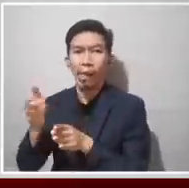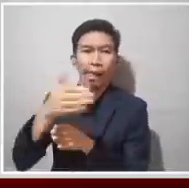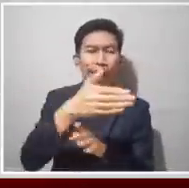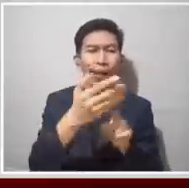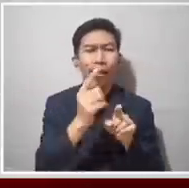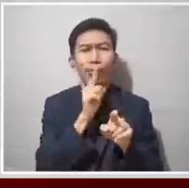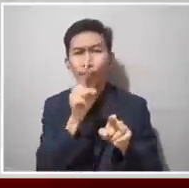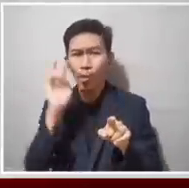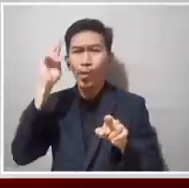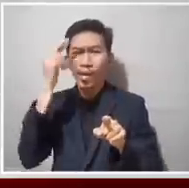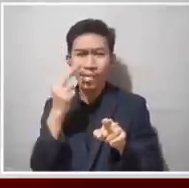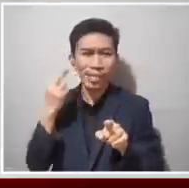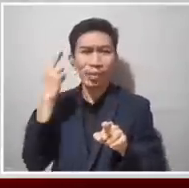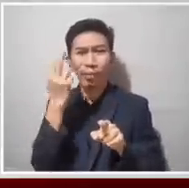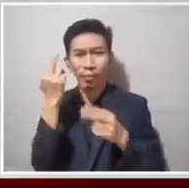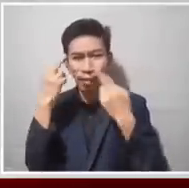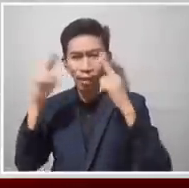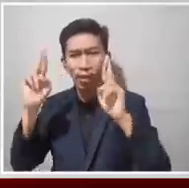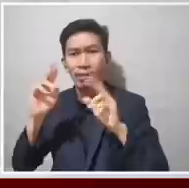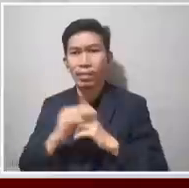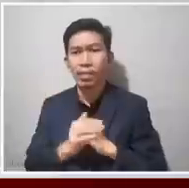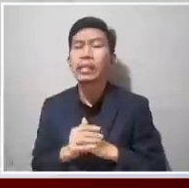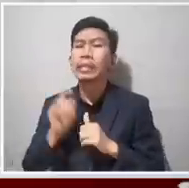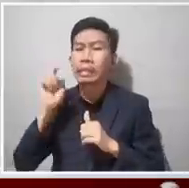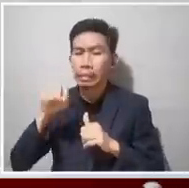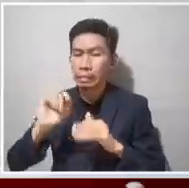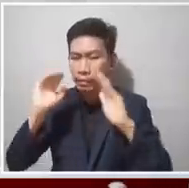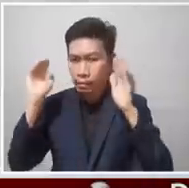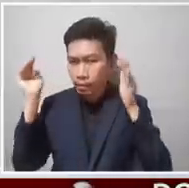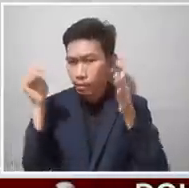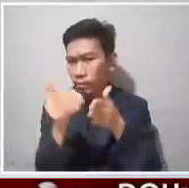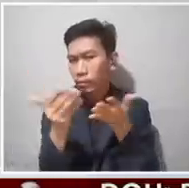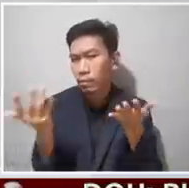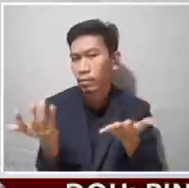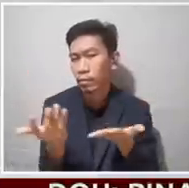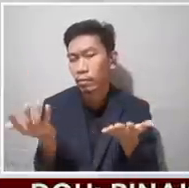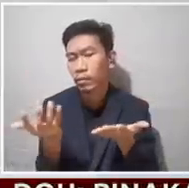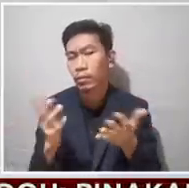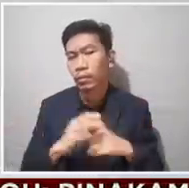hindi sa CPP-NPA, mas dapat nilang tanuin kung bakit patuloy